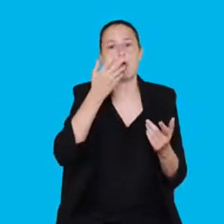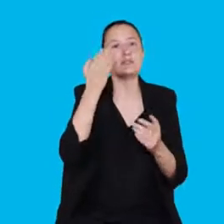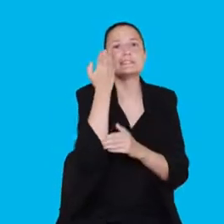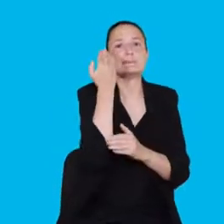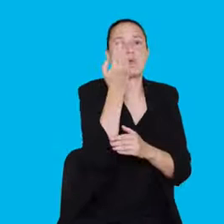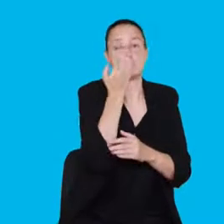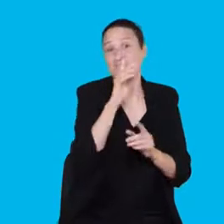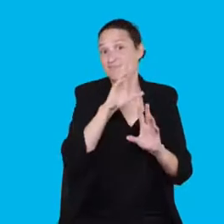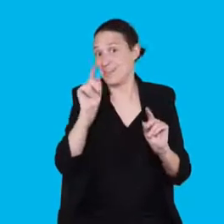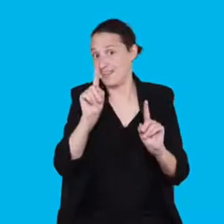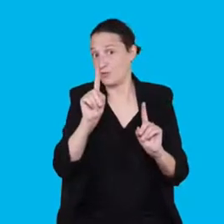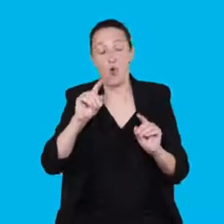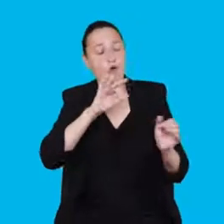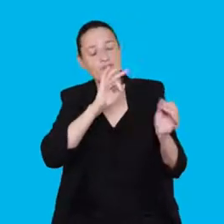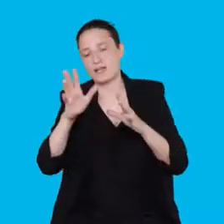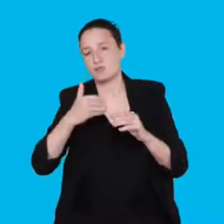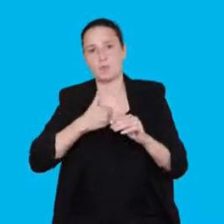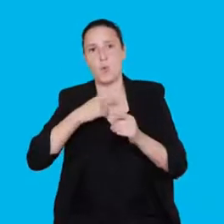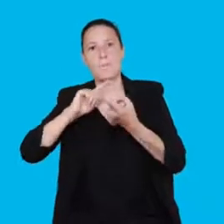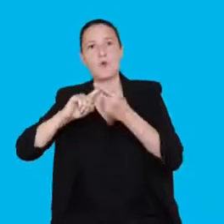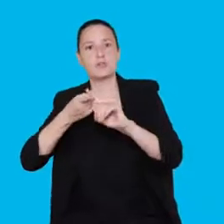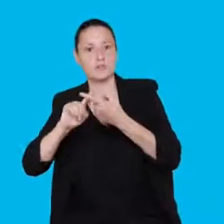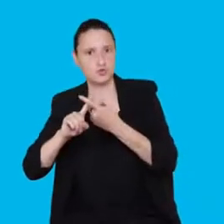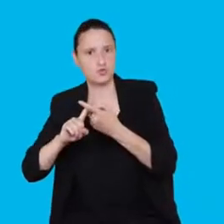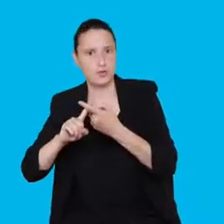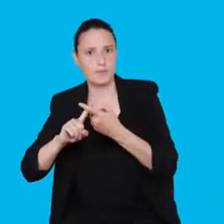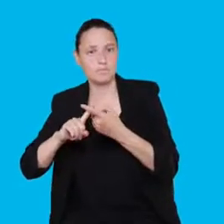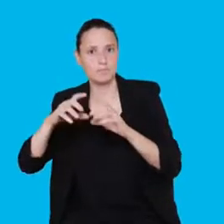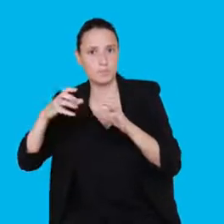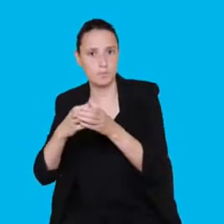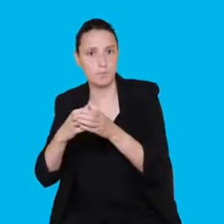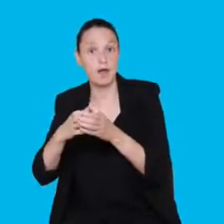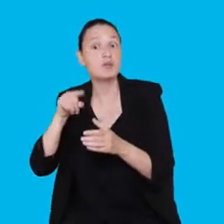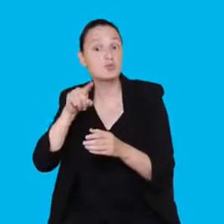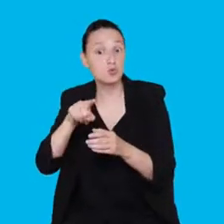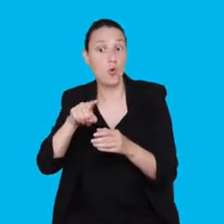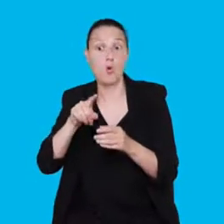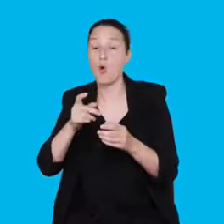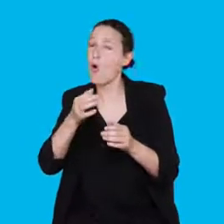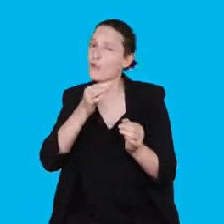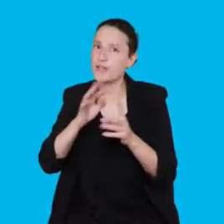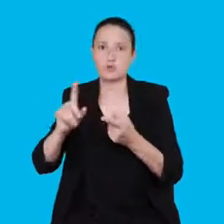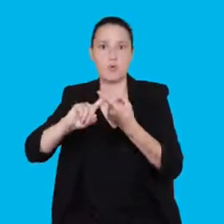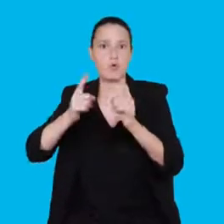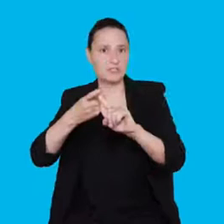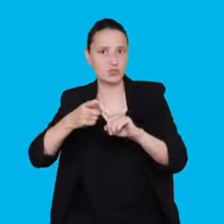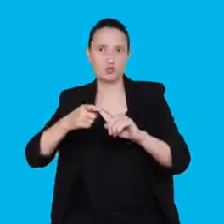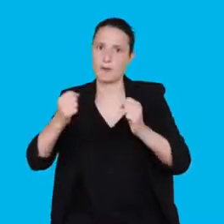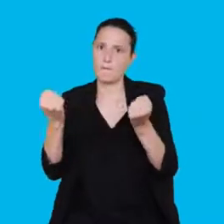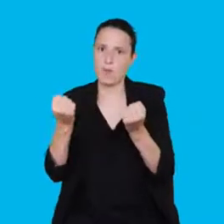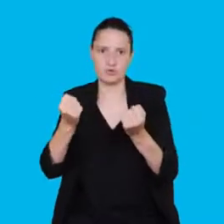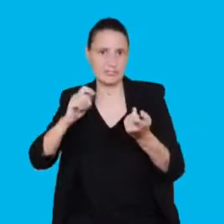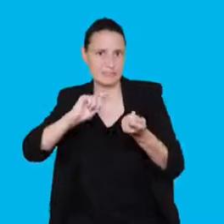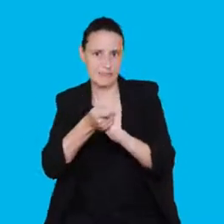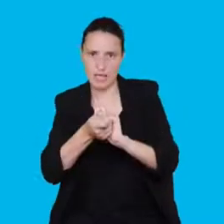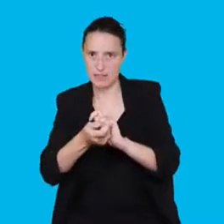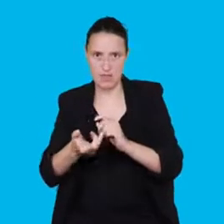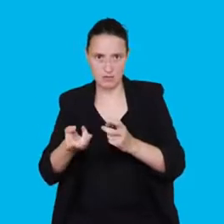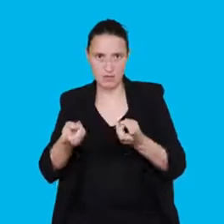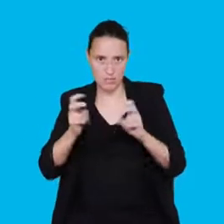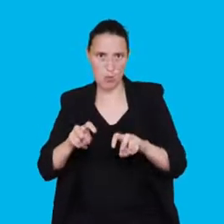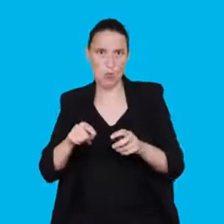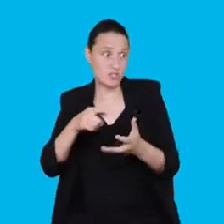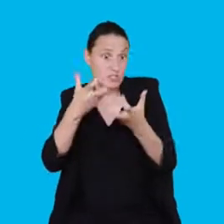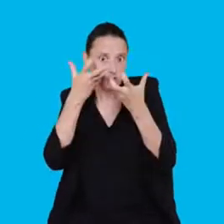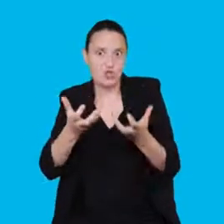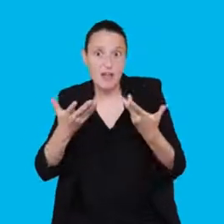było polityczne, bo zakładało ogromną zmianę polityczną również, czyli rewolucję,